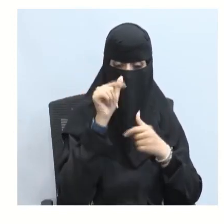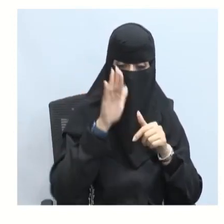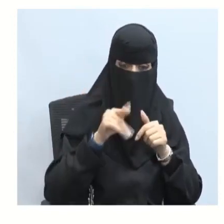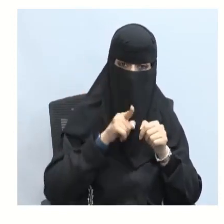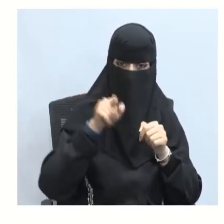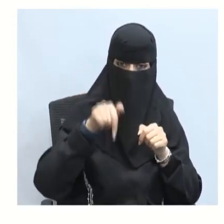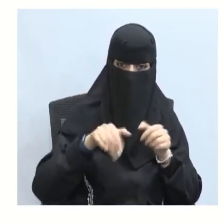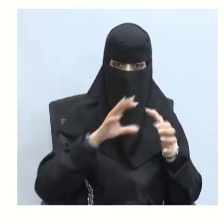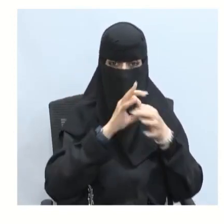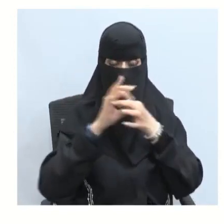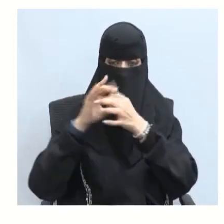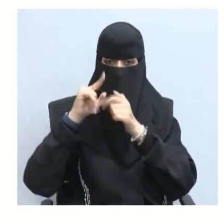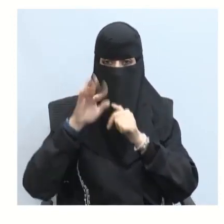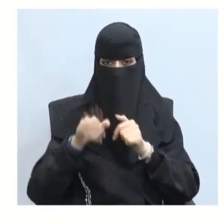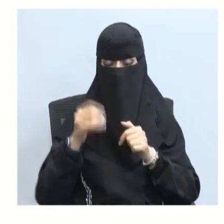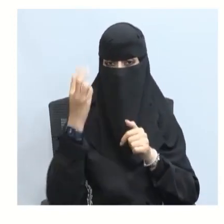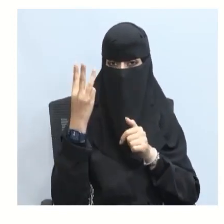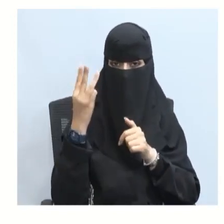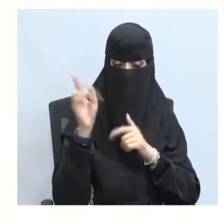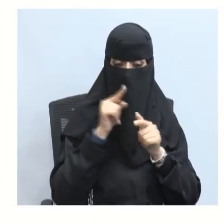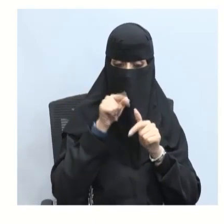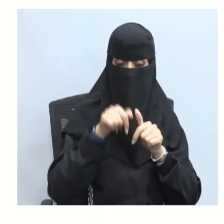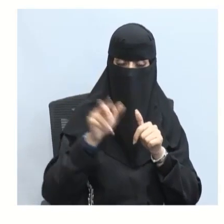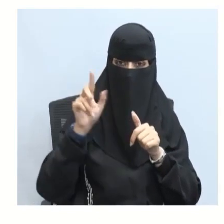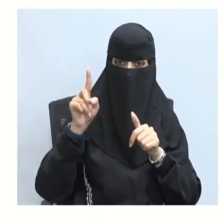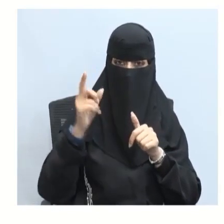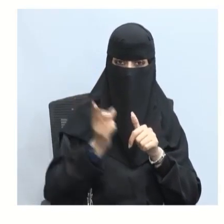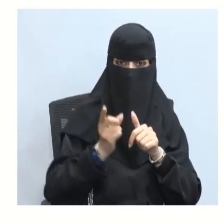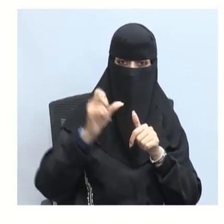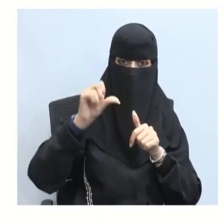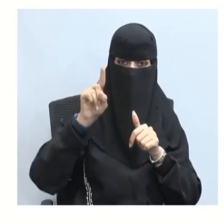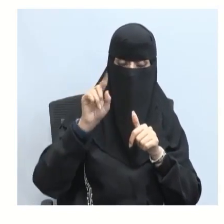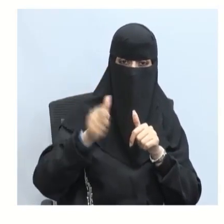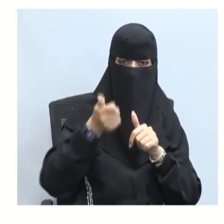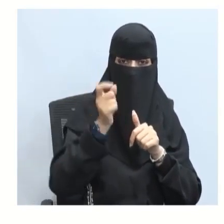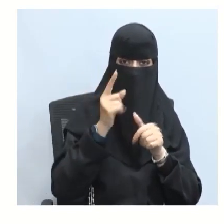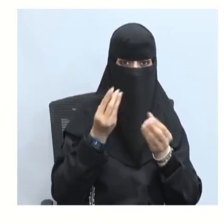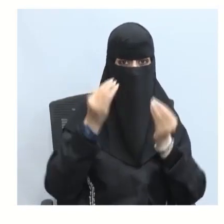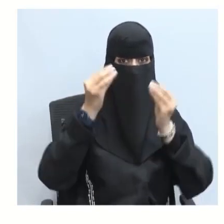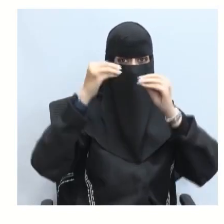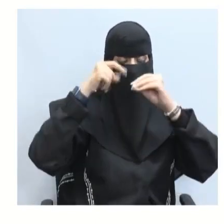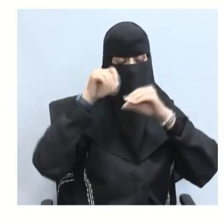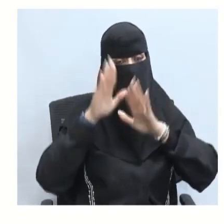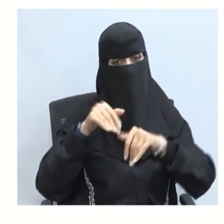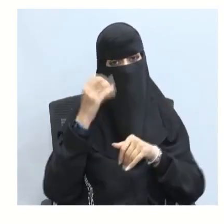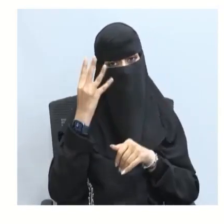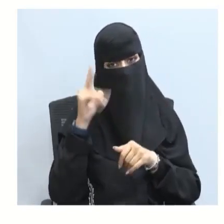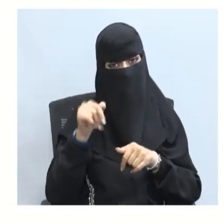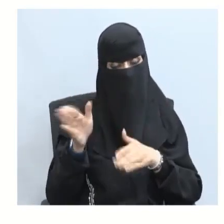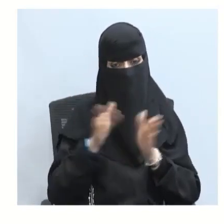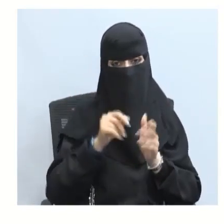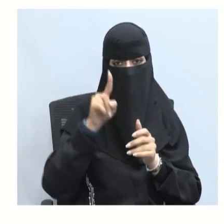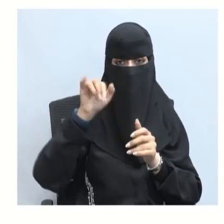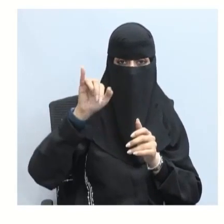في هذه السلسله ثلا وهو البروبان لاحظ هنا زادت اصبحت اربع ذرات كربون وهو